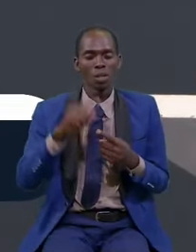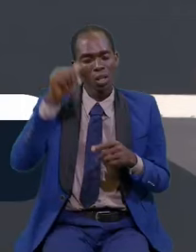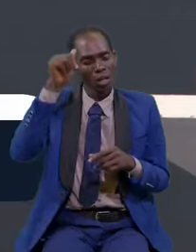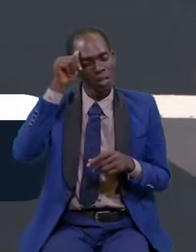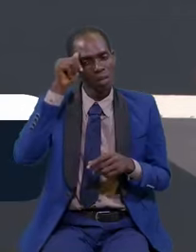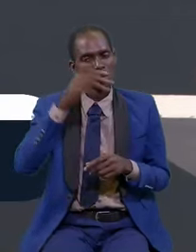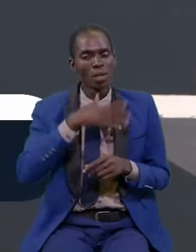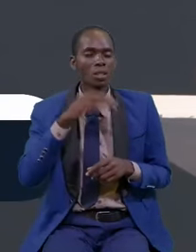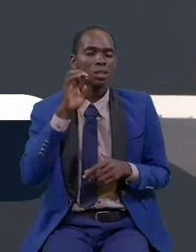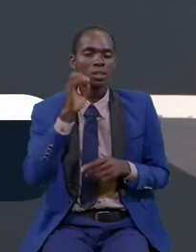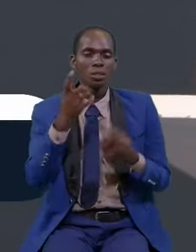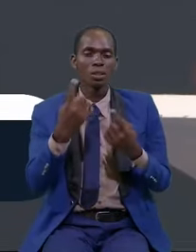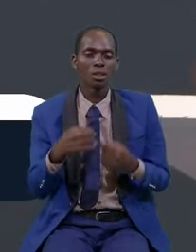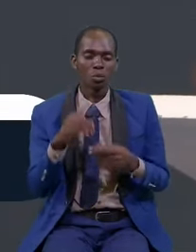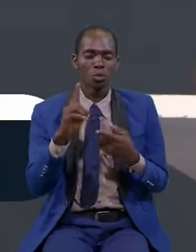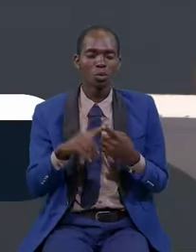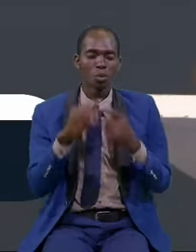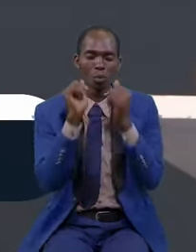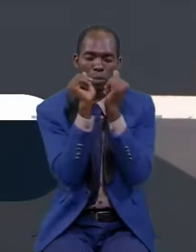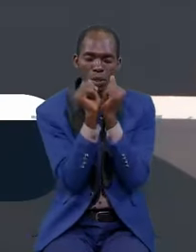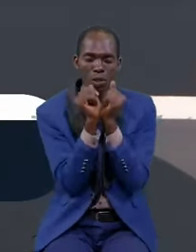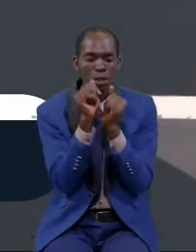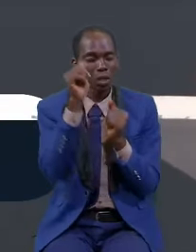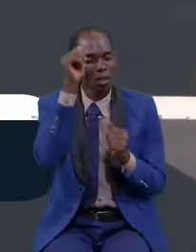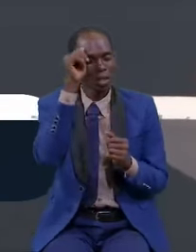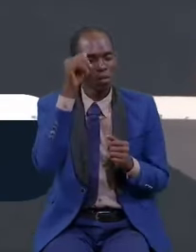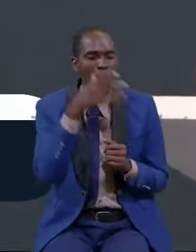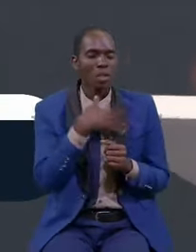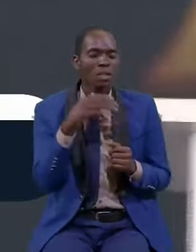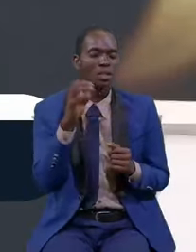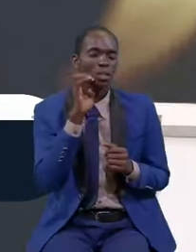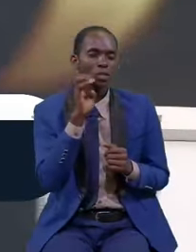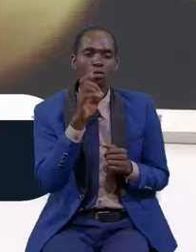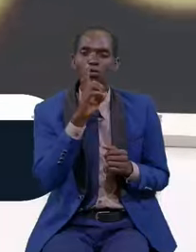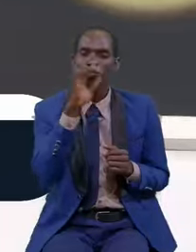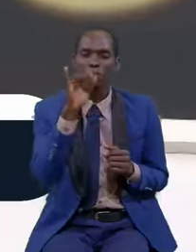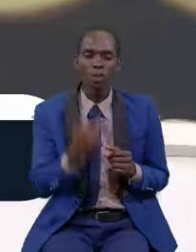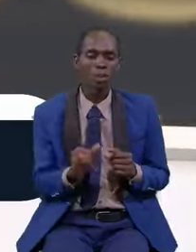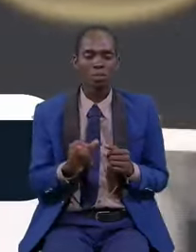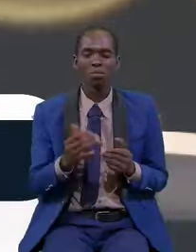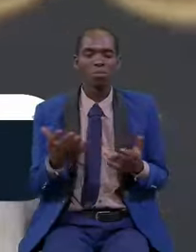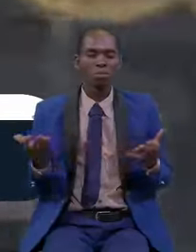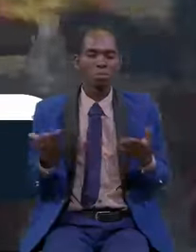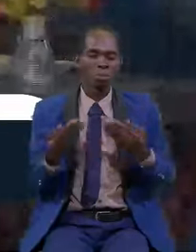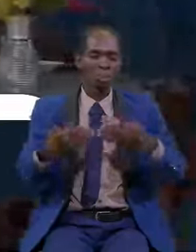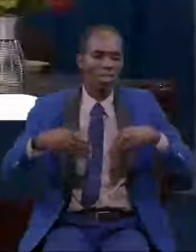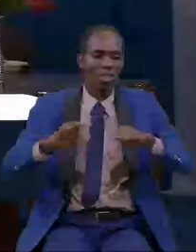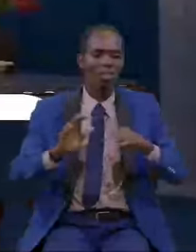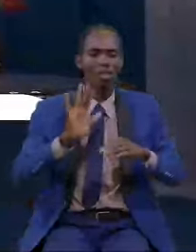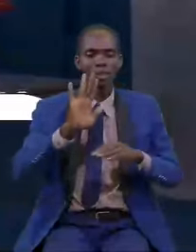arrivés sous la servitude. Adam et Ève ont vendu tous leurs